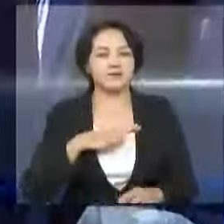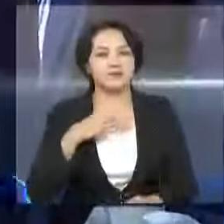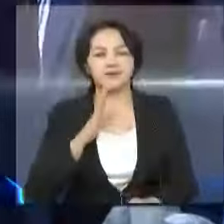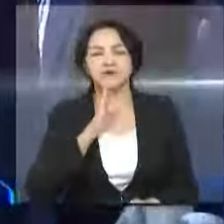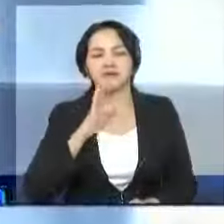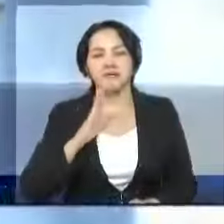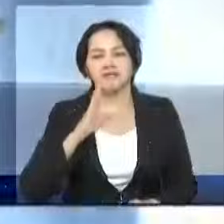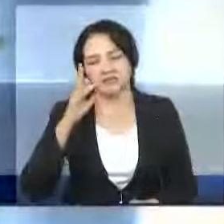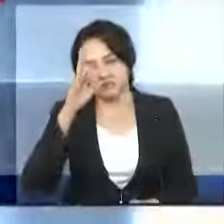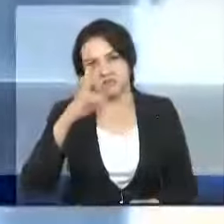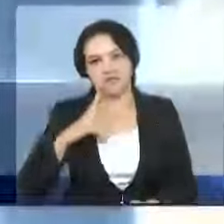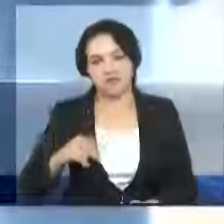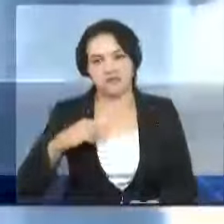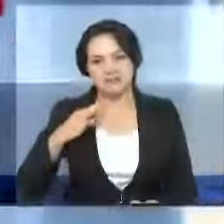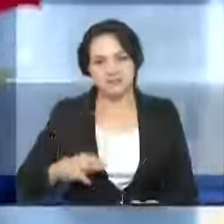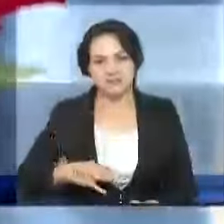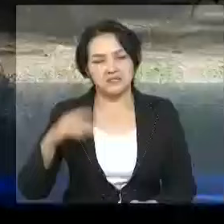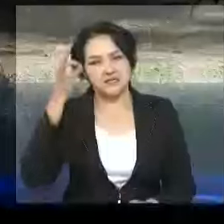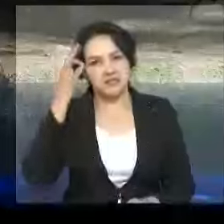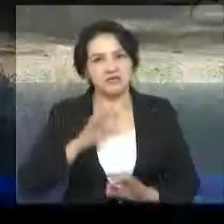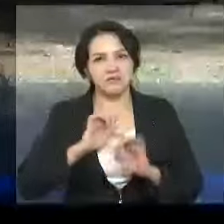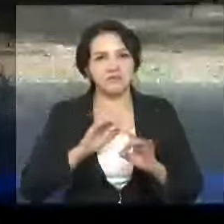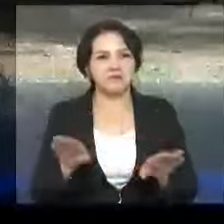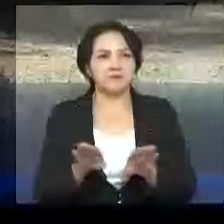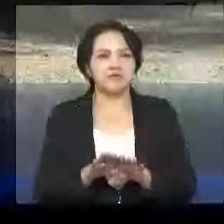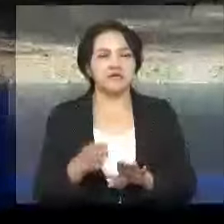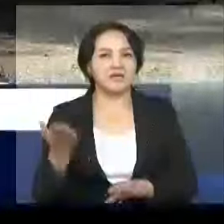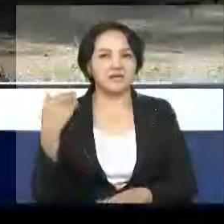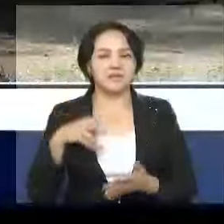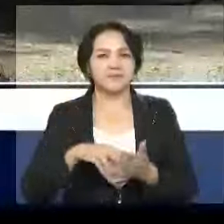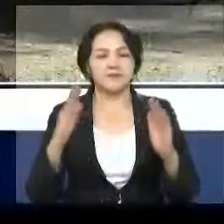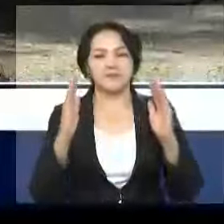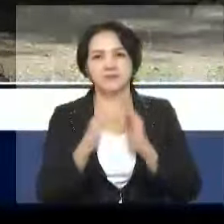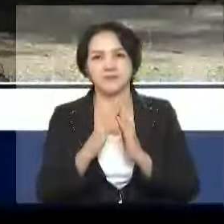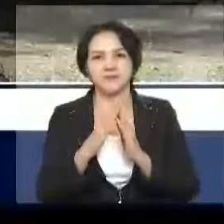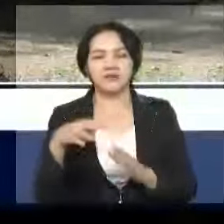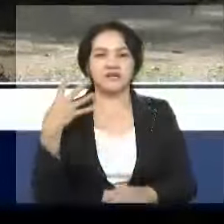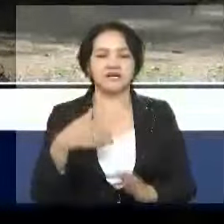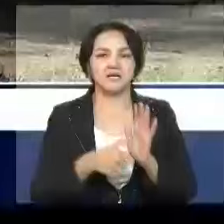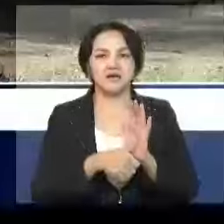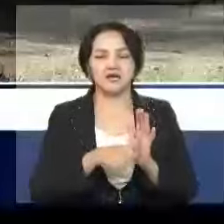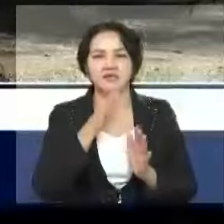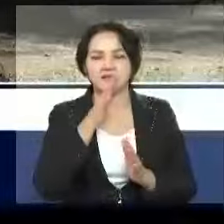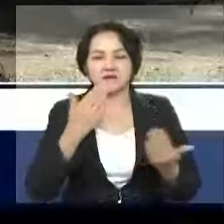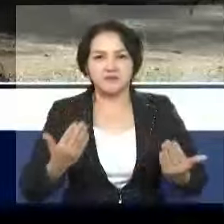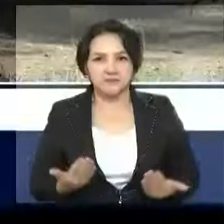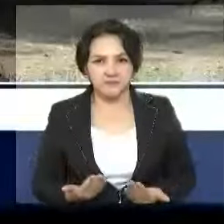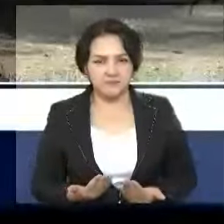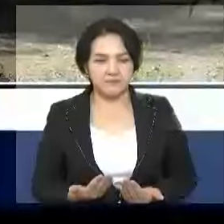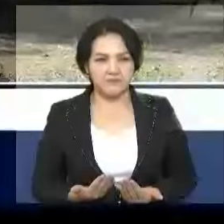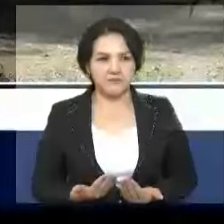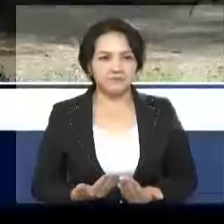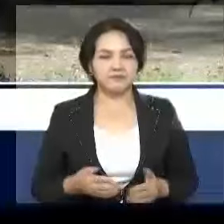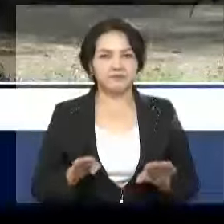оның тұлғалық болмысын айтып, естеліктермен бөлісті. Осы менің артымда тұрған үйде 46 жыл өмір сүрген.